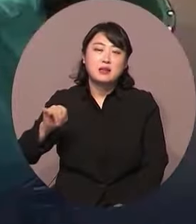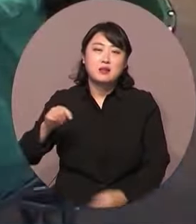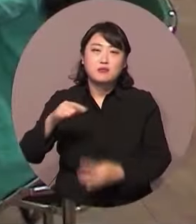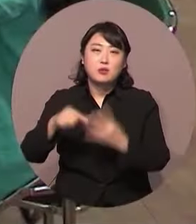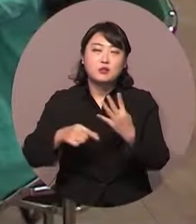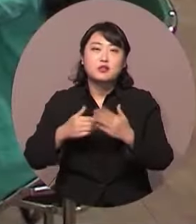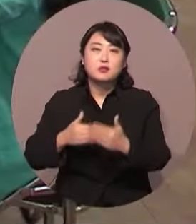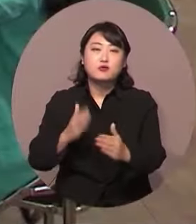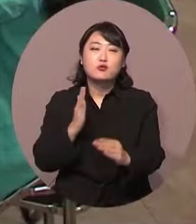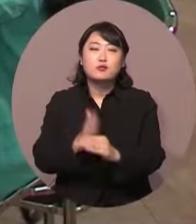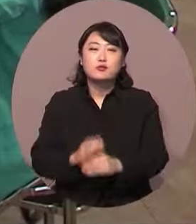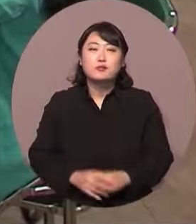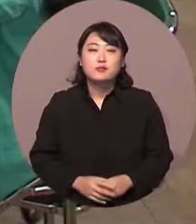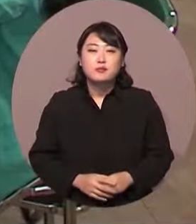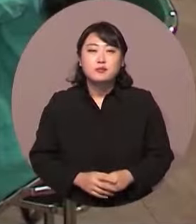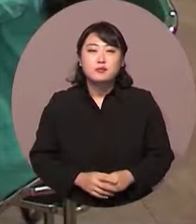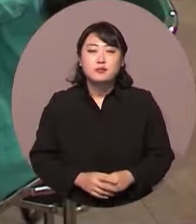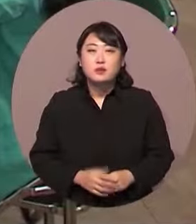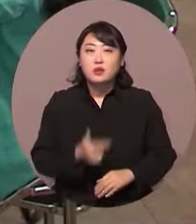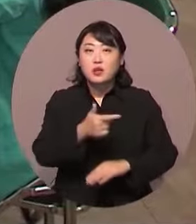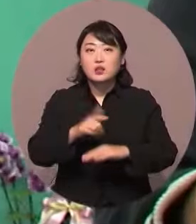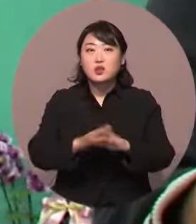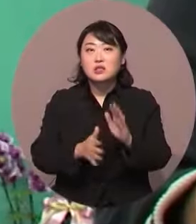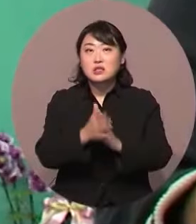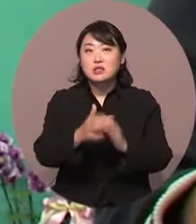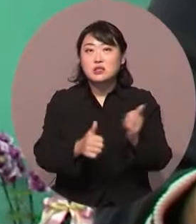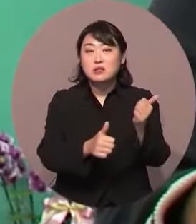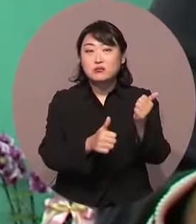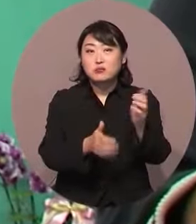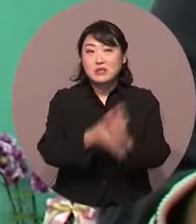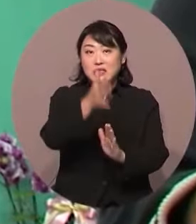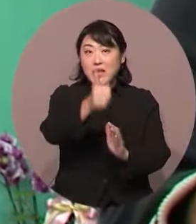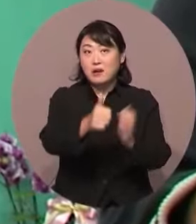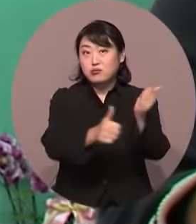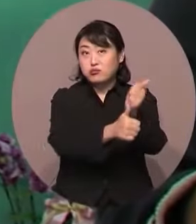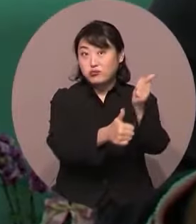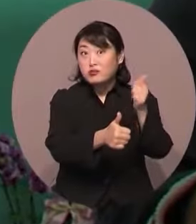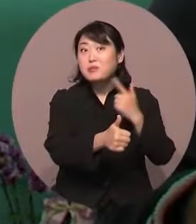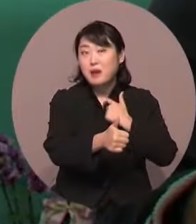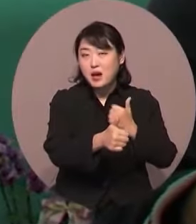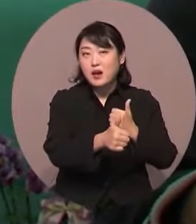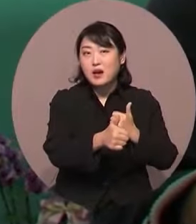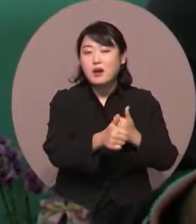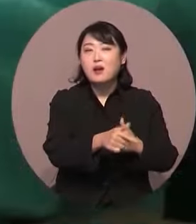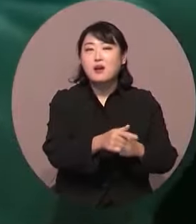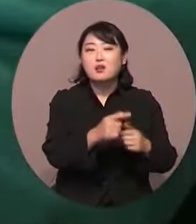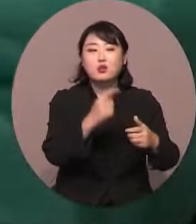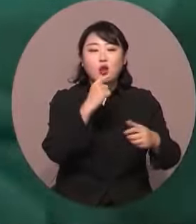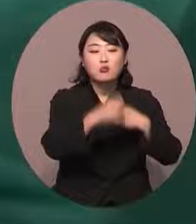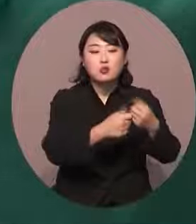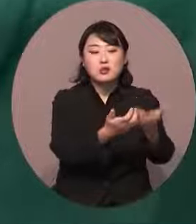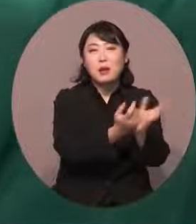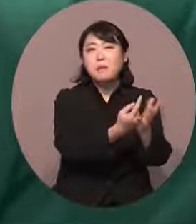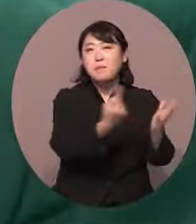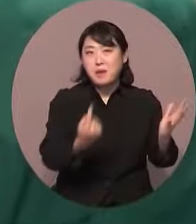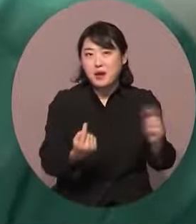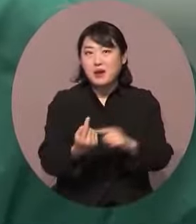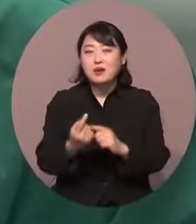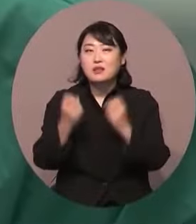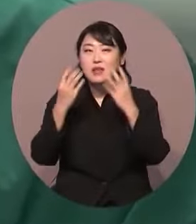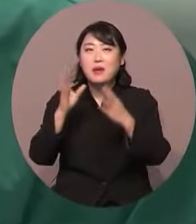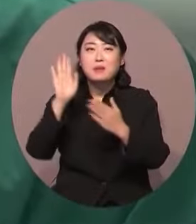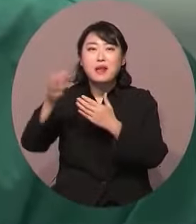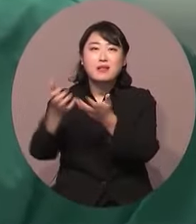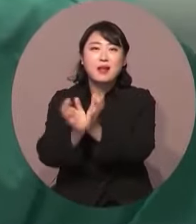세웠습니다. 대전시 부시장을 지내고 최근 민주당을 탈당해 새로운 미래에서 재선을 노리는 박영순 후보는